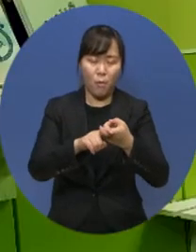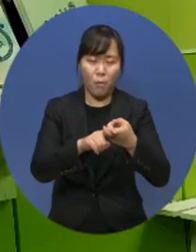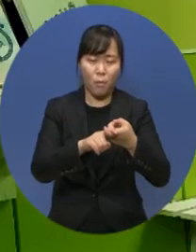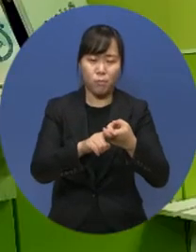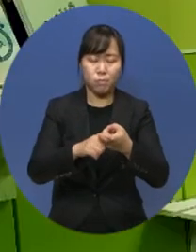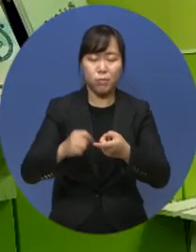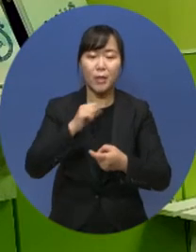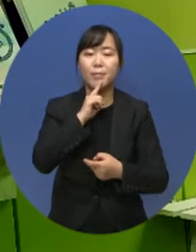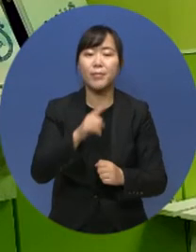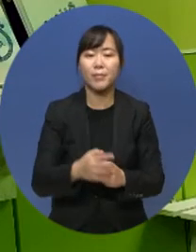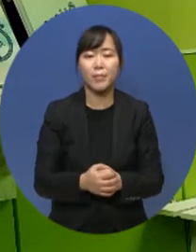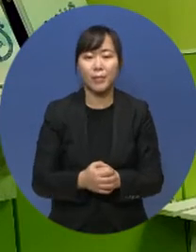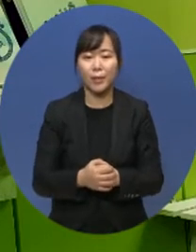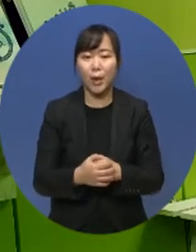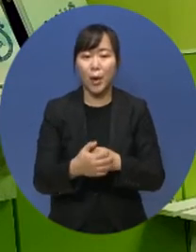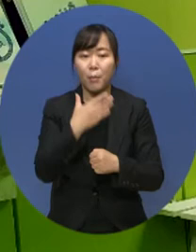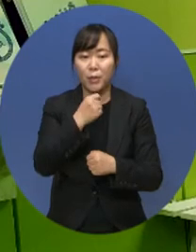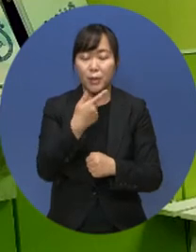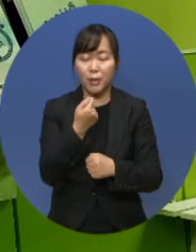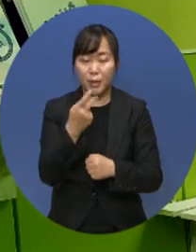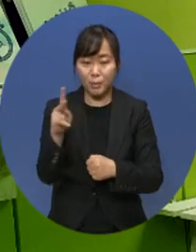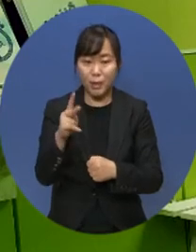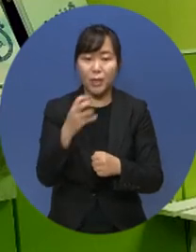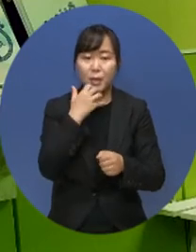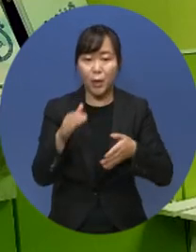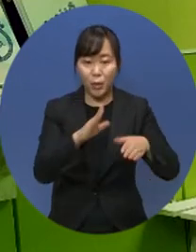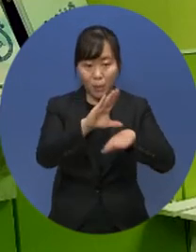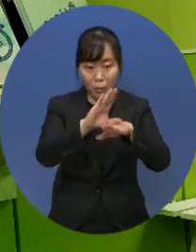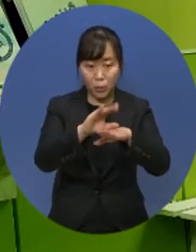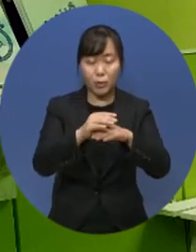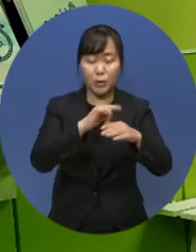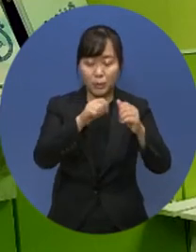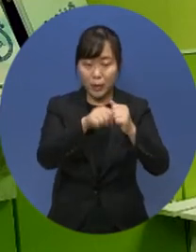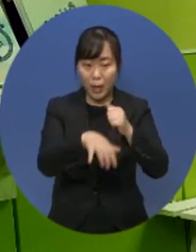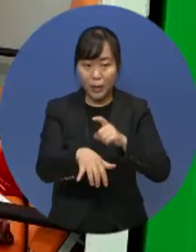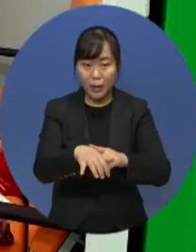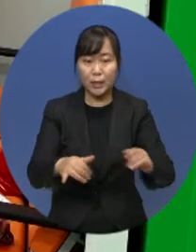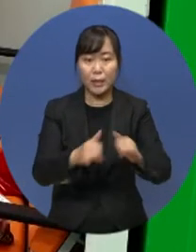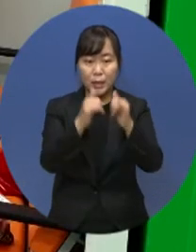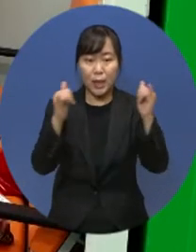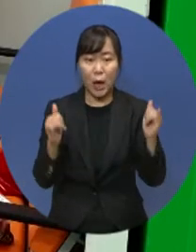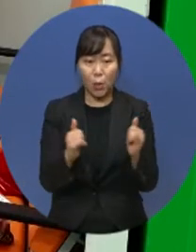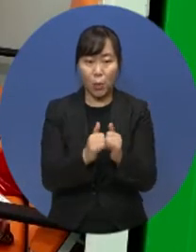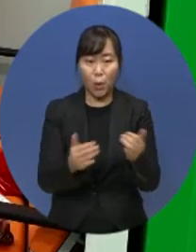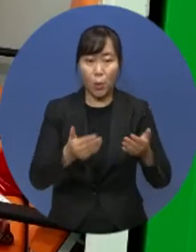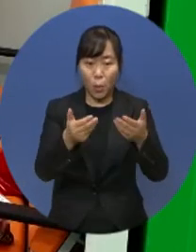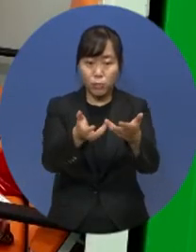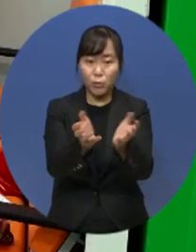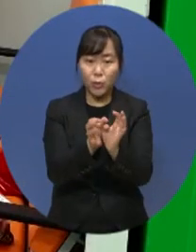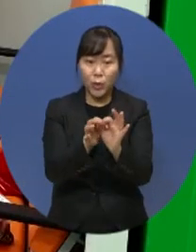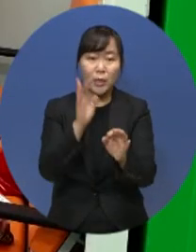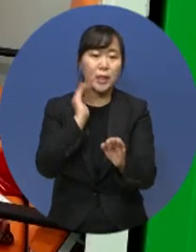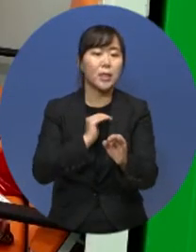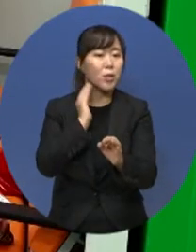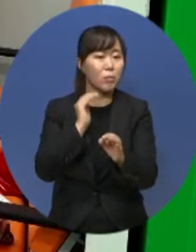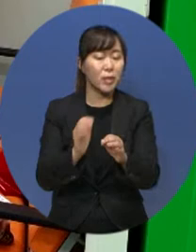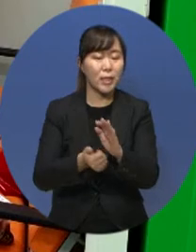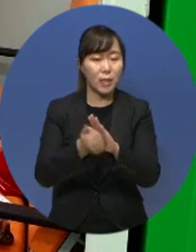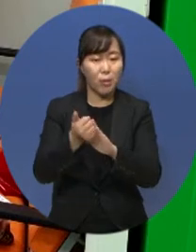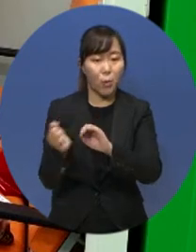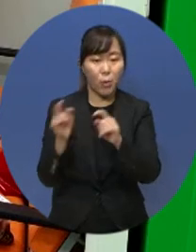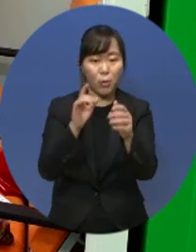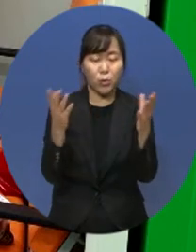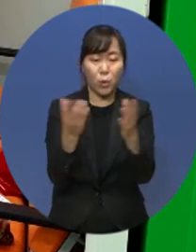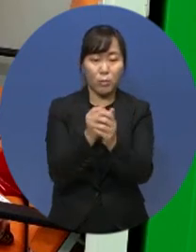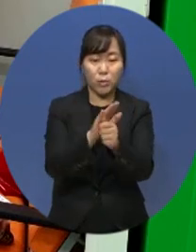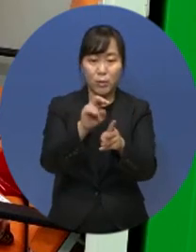받았습니다. 복지TV 경기방송에서는 방송국 산하 사회공헌부를 통하여 의정부